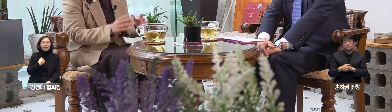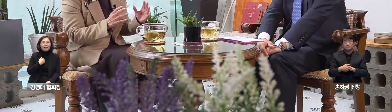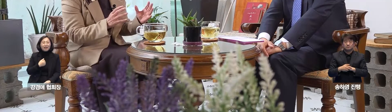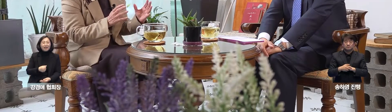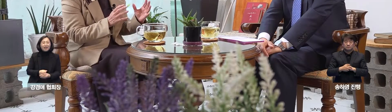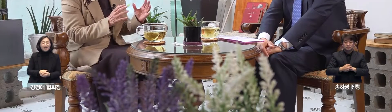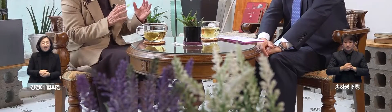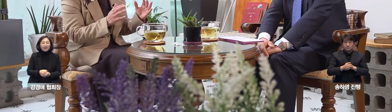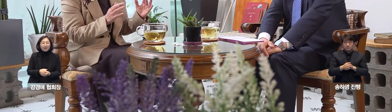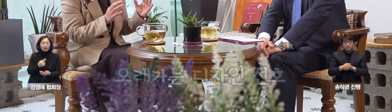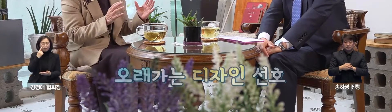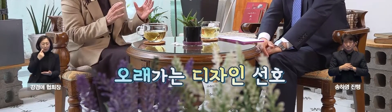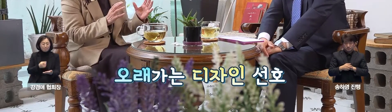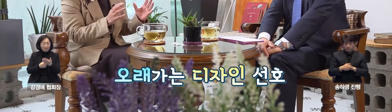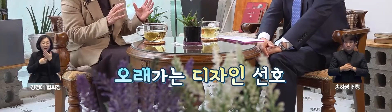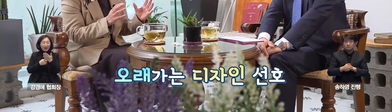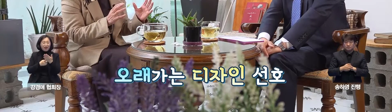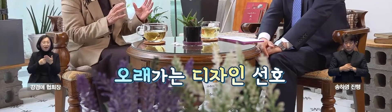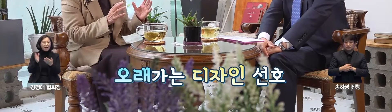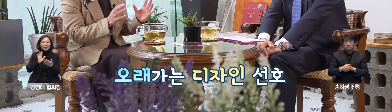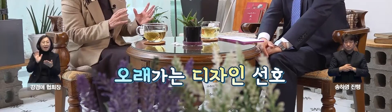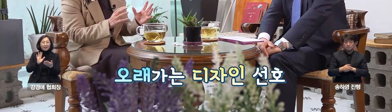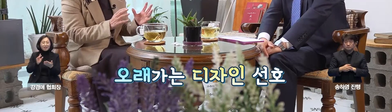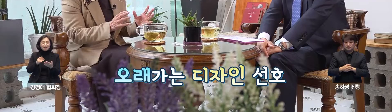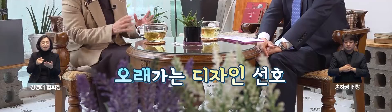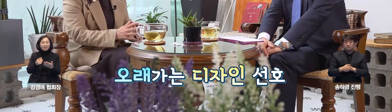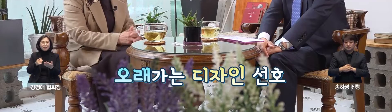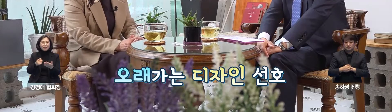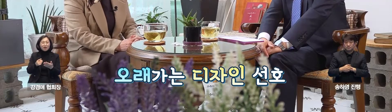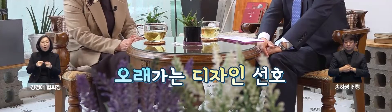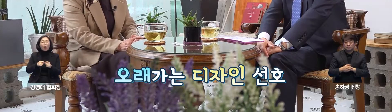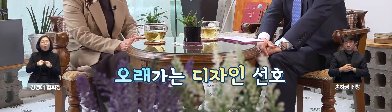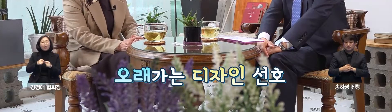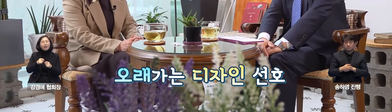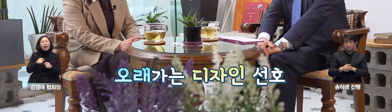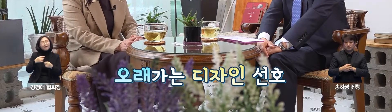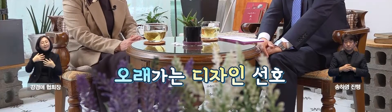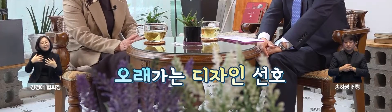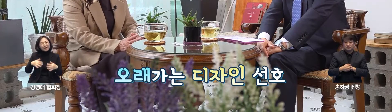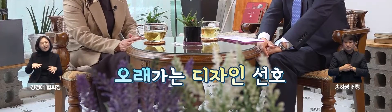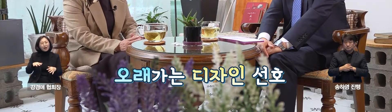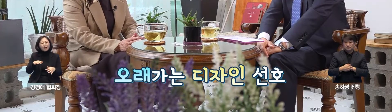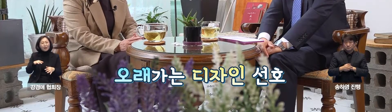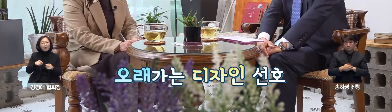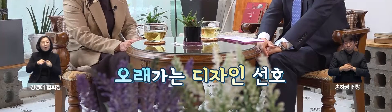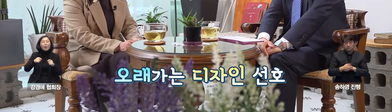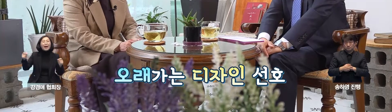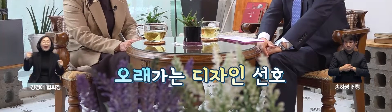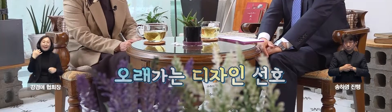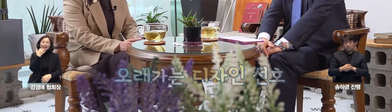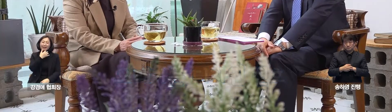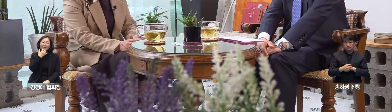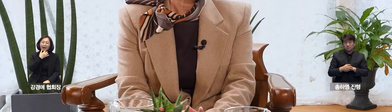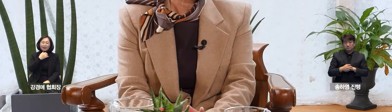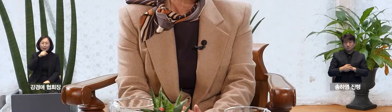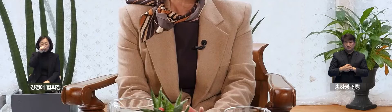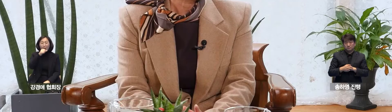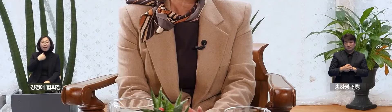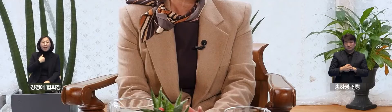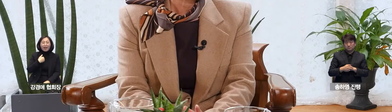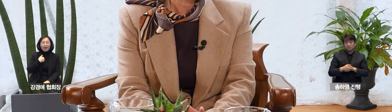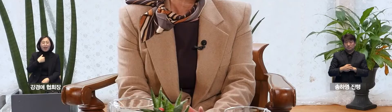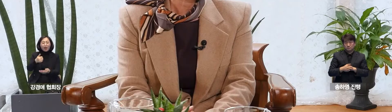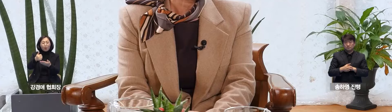조금 튀지 않는 좀 오래가는 색상이나 디자인을 좋아하고요. 또 고객에 따라서는 또 그렇지